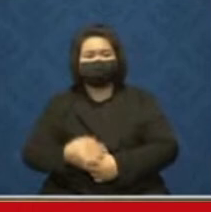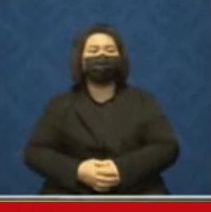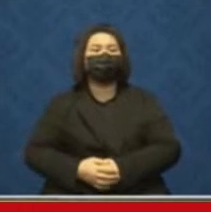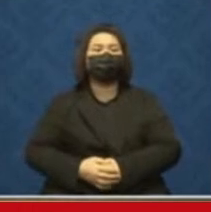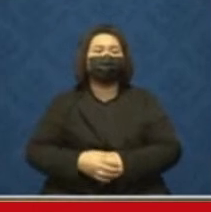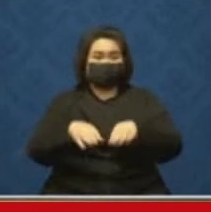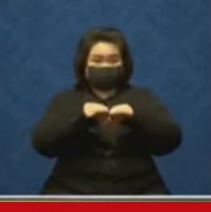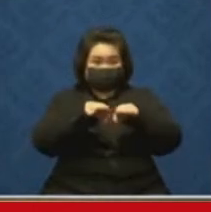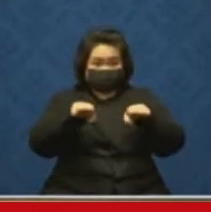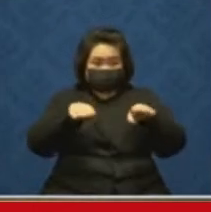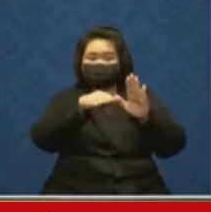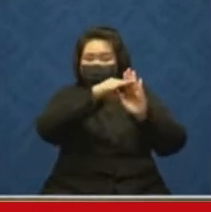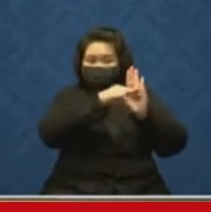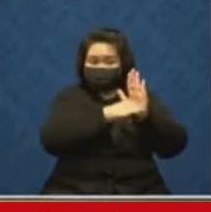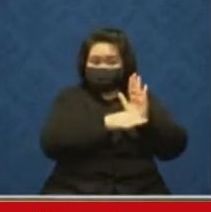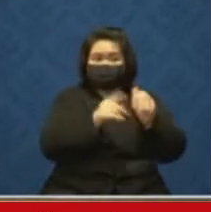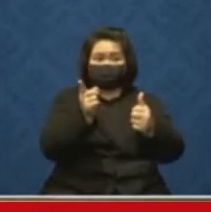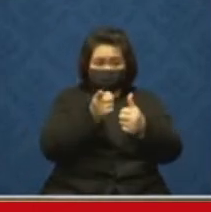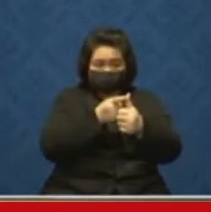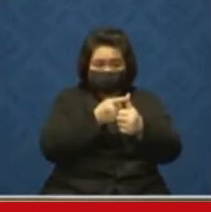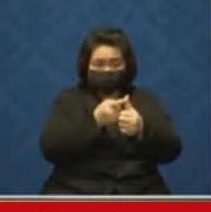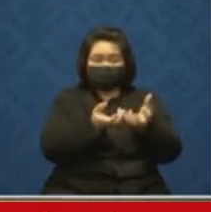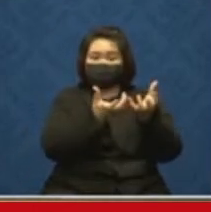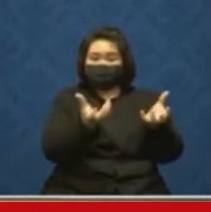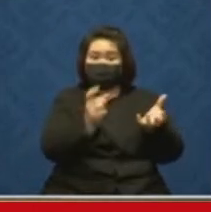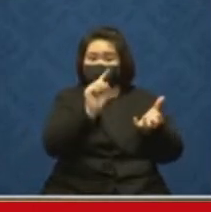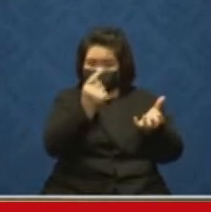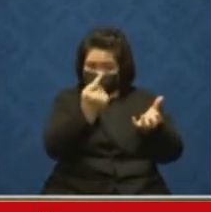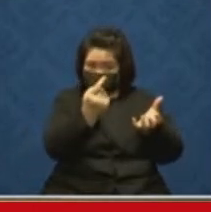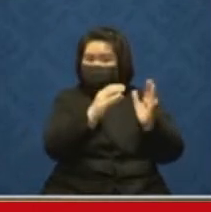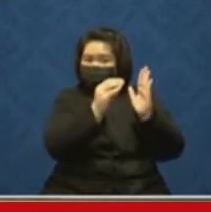เกนเกนครั้งแรกระบไ้ว่าต้เป็สนค้าใหม่